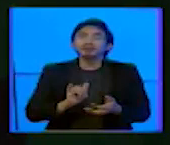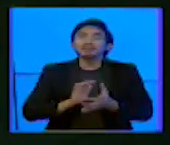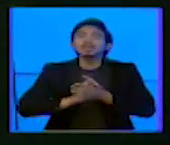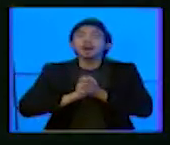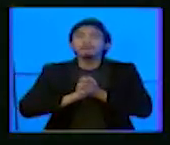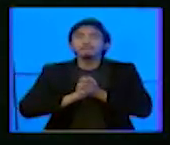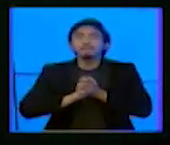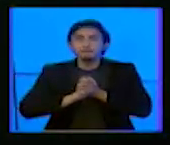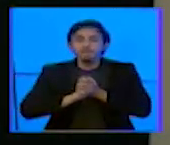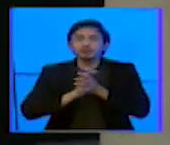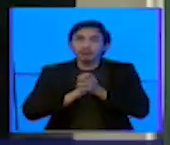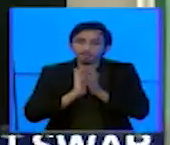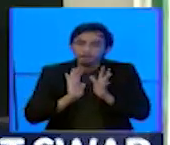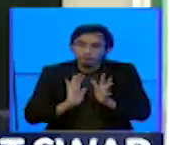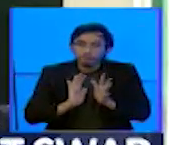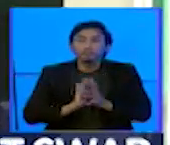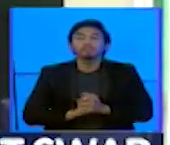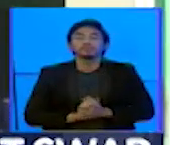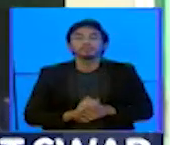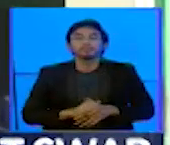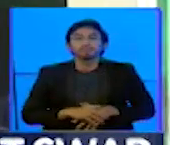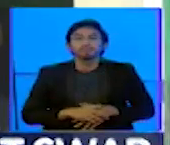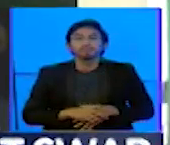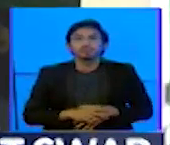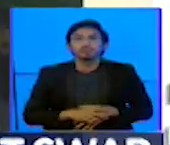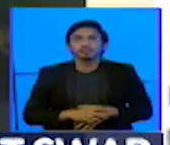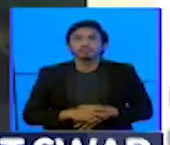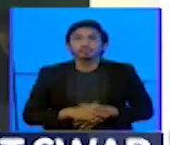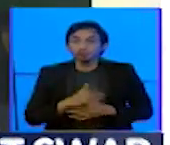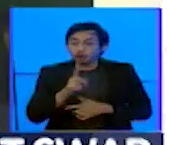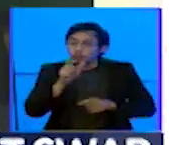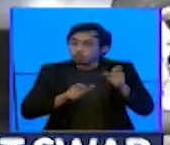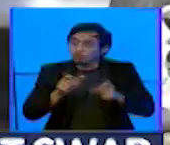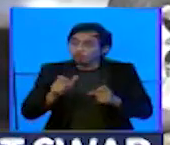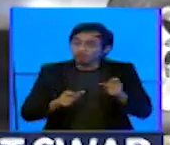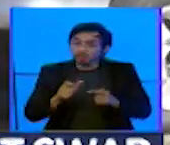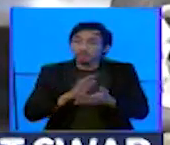113 warga Kali Jambe yang kontak erat dengan pengantin wanita dan kedua orang tua pengantin telah menjalani swab